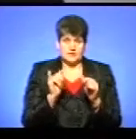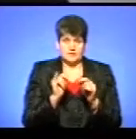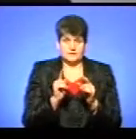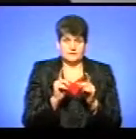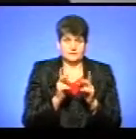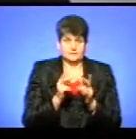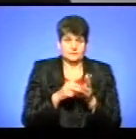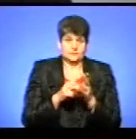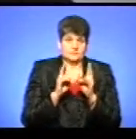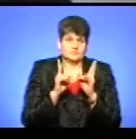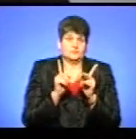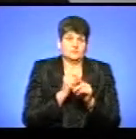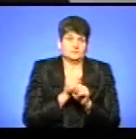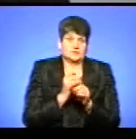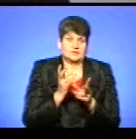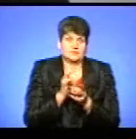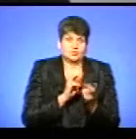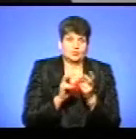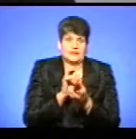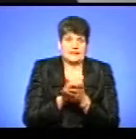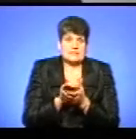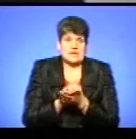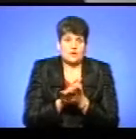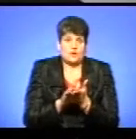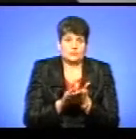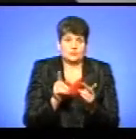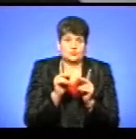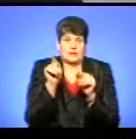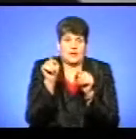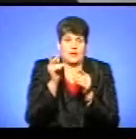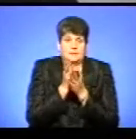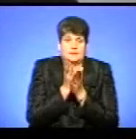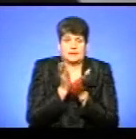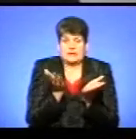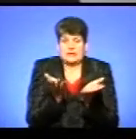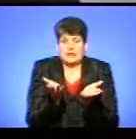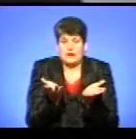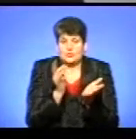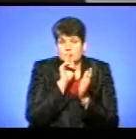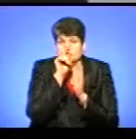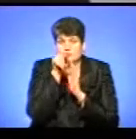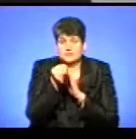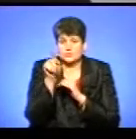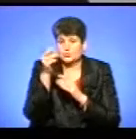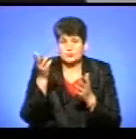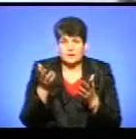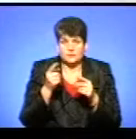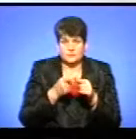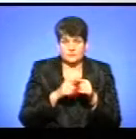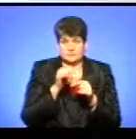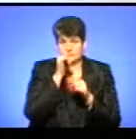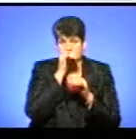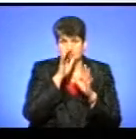робити? Треба шукати знайомих, що там є, і якось пробиратись туди, бо це нереально.